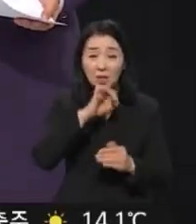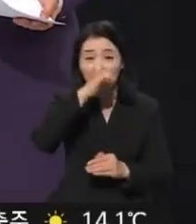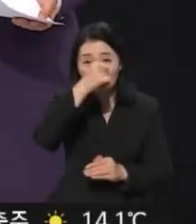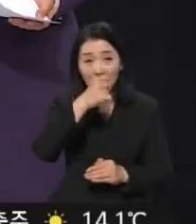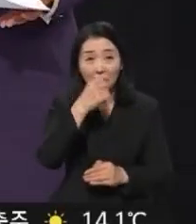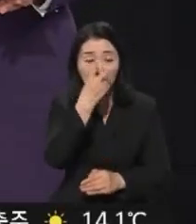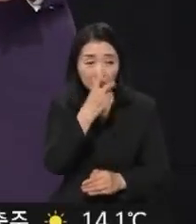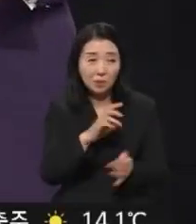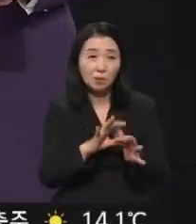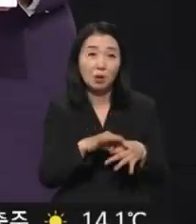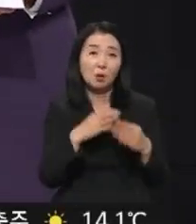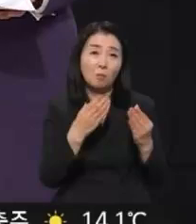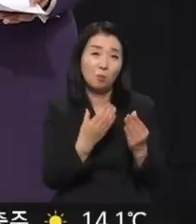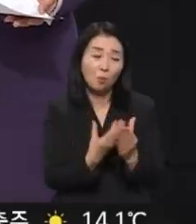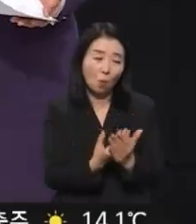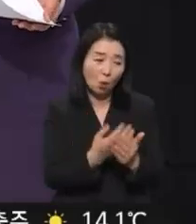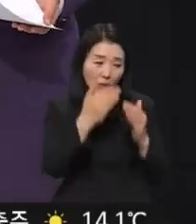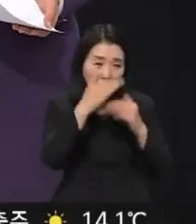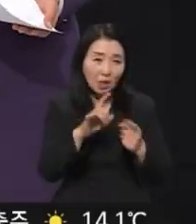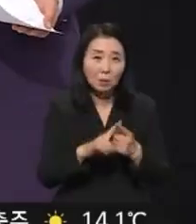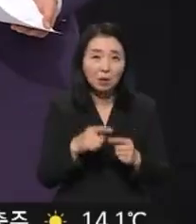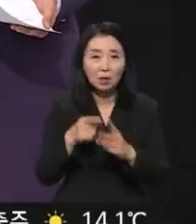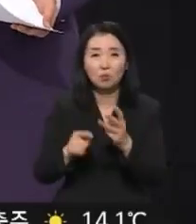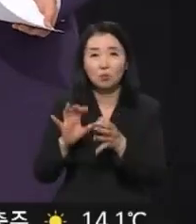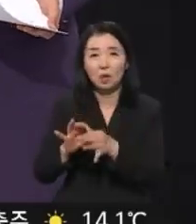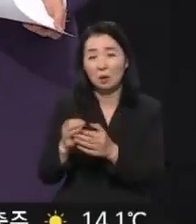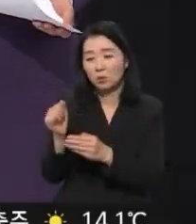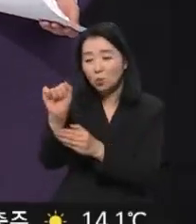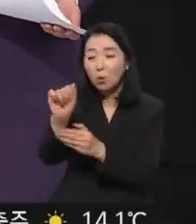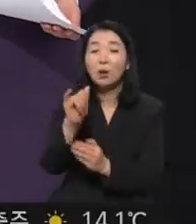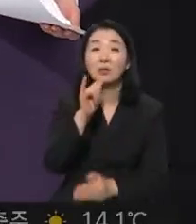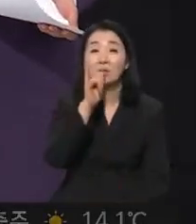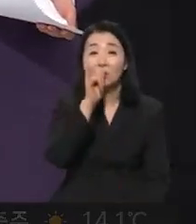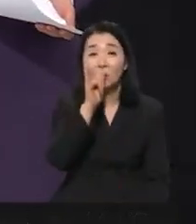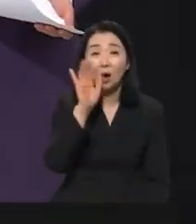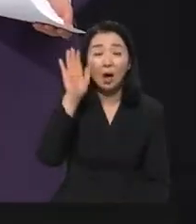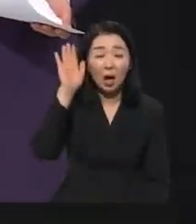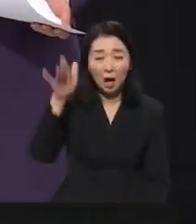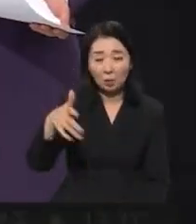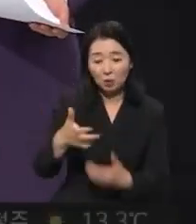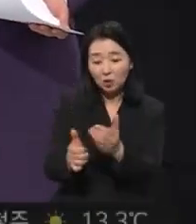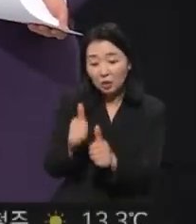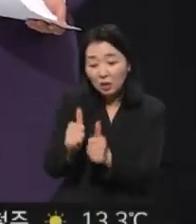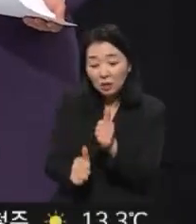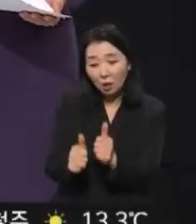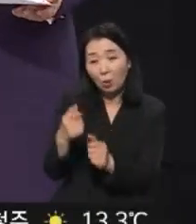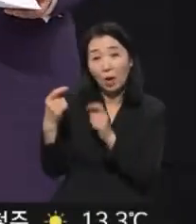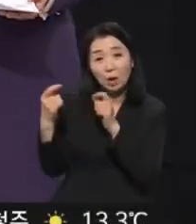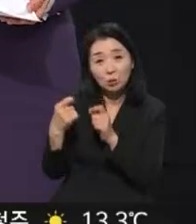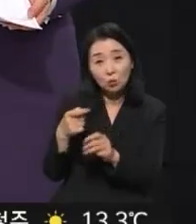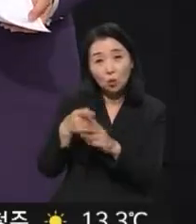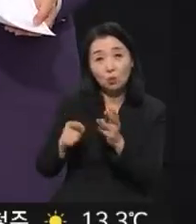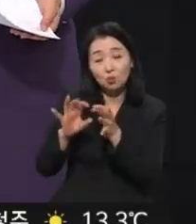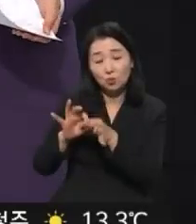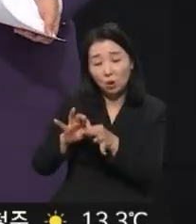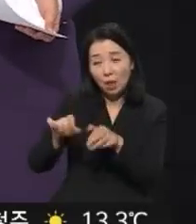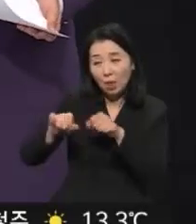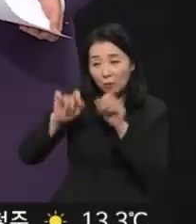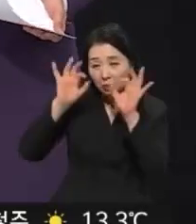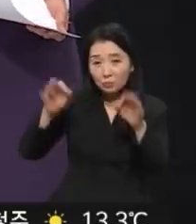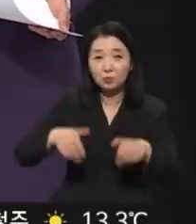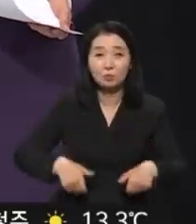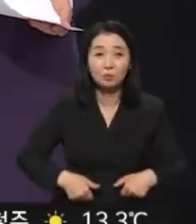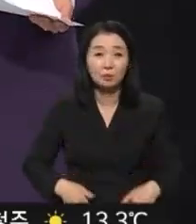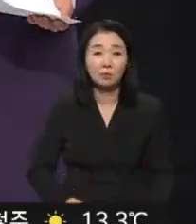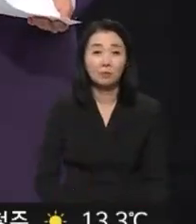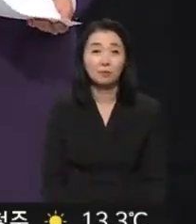예산안 심사 등 매 사안마다 윤핵관이 존재감을 드러내는 만큼 차기 전당대회를 앞두고 친윤계 행보를 주목해봐야 할 것